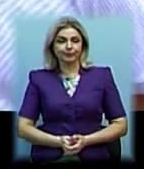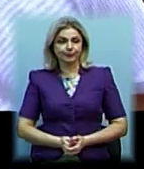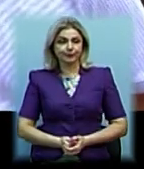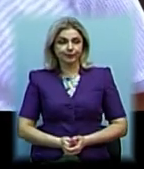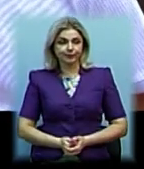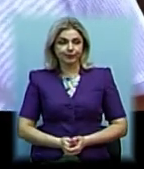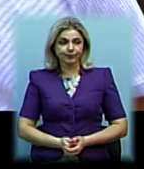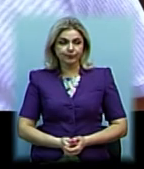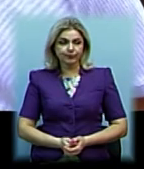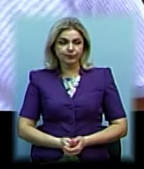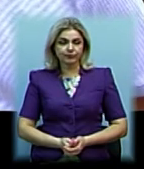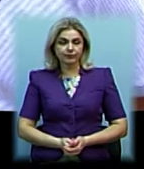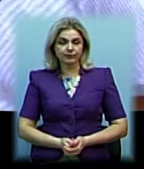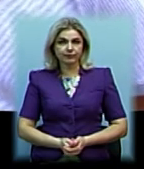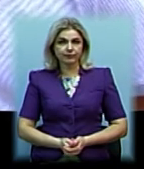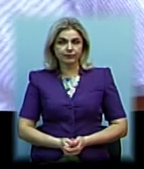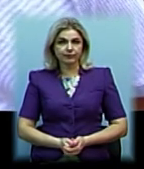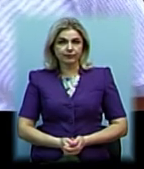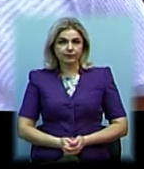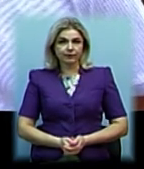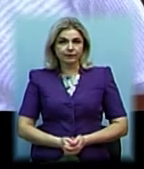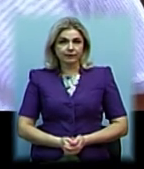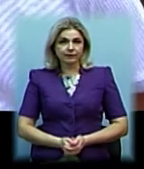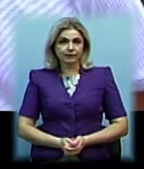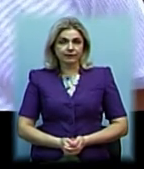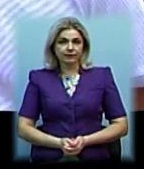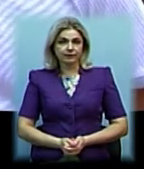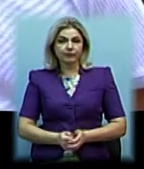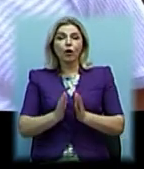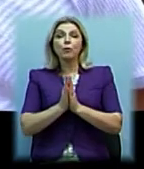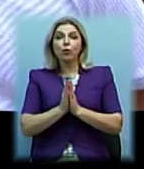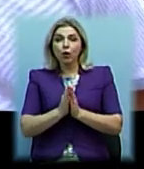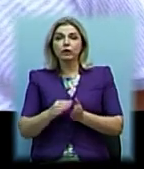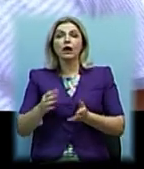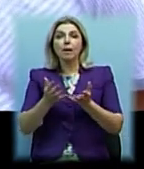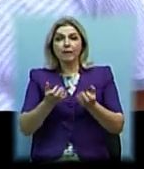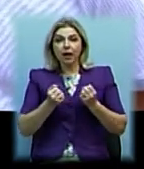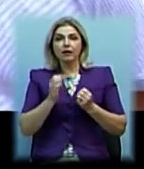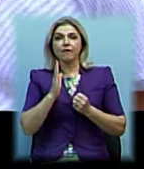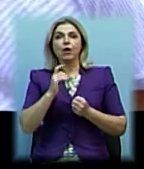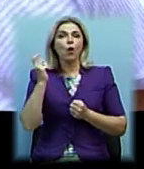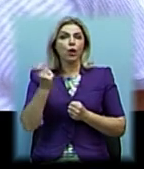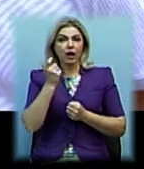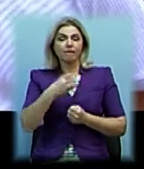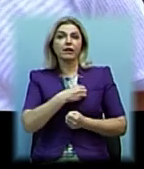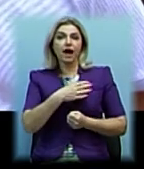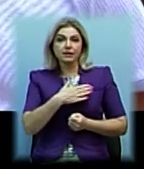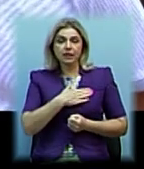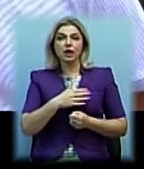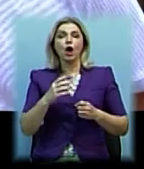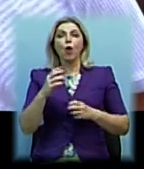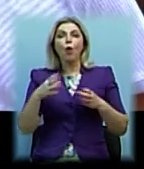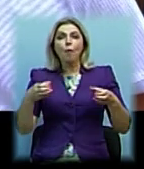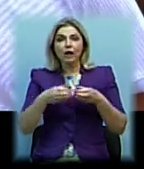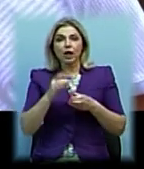міста Миколаєва, вийшли з ініціативою до депутатів міської і обласної ради з проханням прийняти у комунальну власність міста спорткомплекс «Зоря».